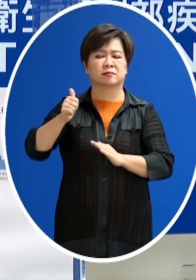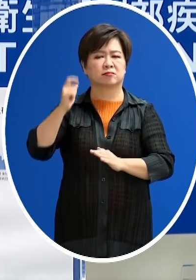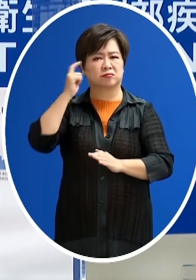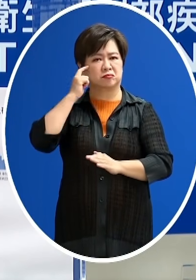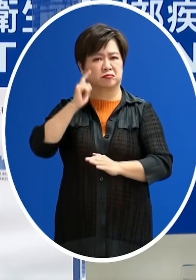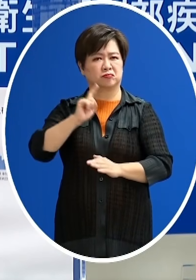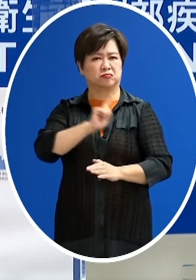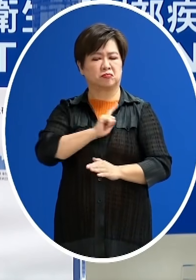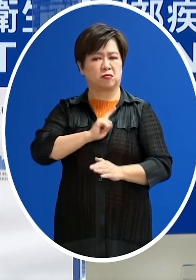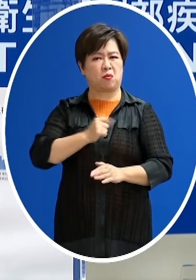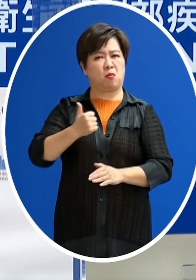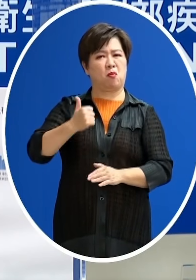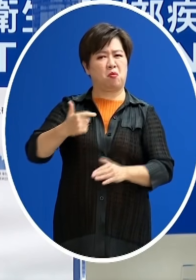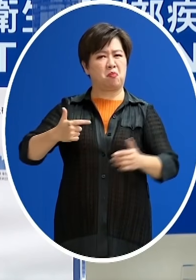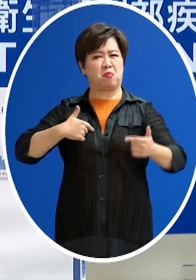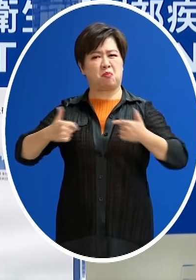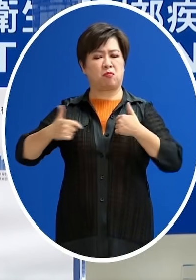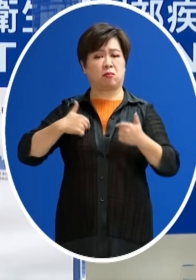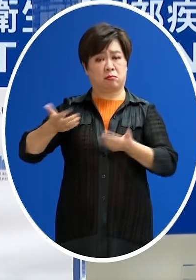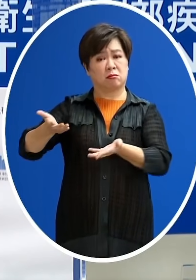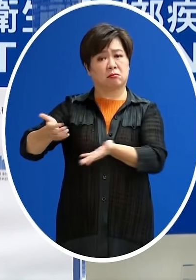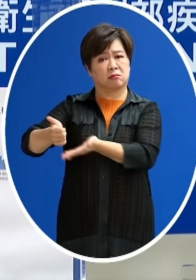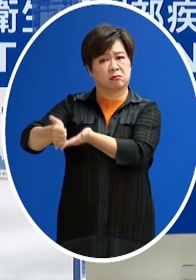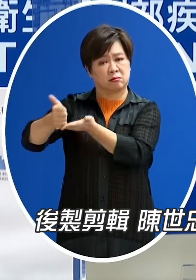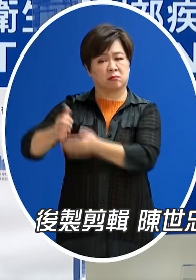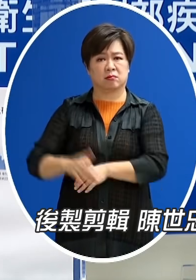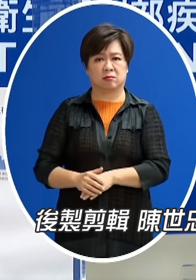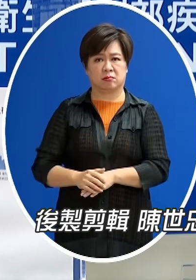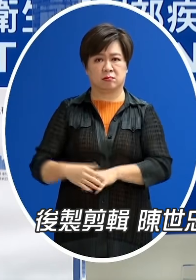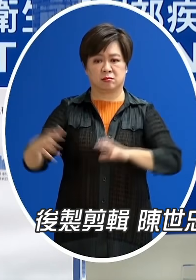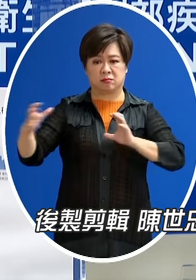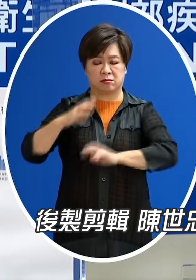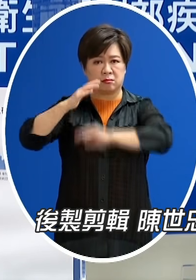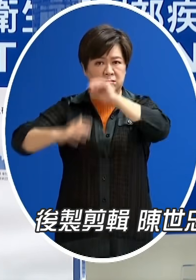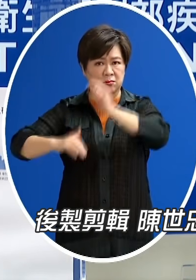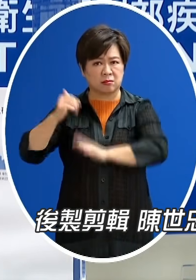很好，那就做得很好。那不过大家在合作的